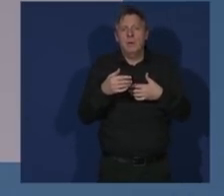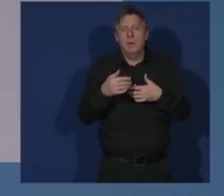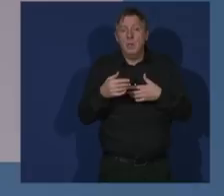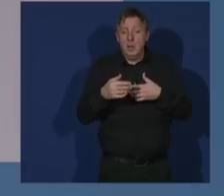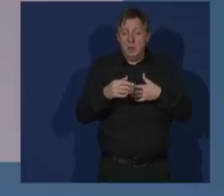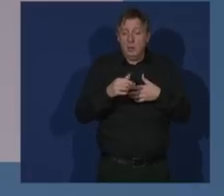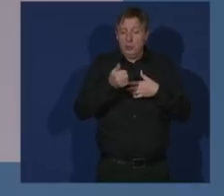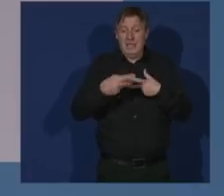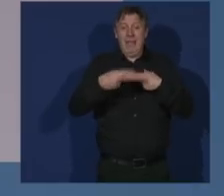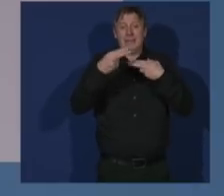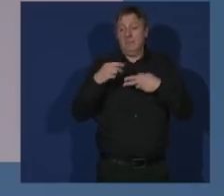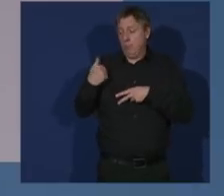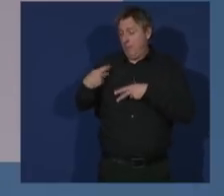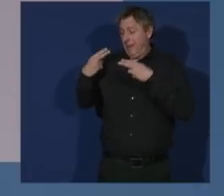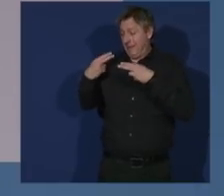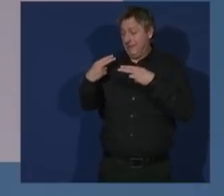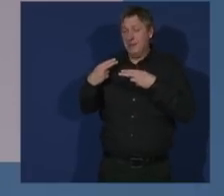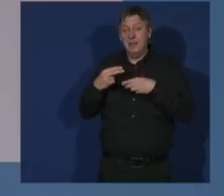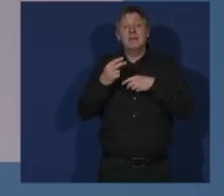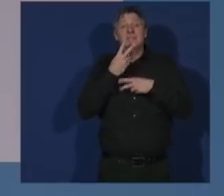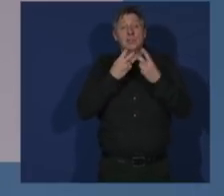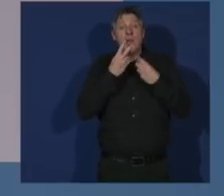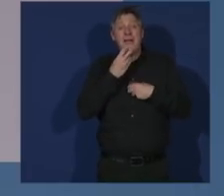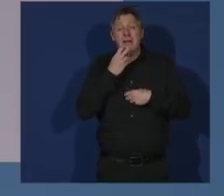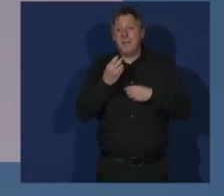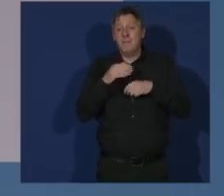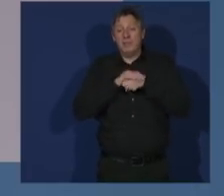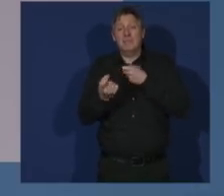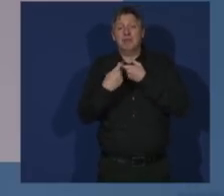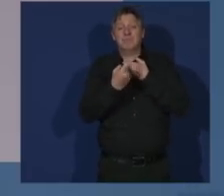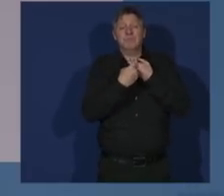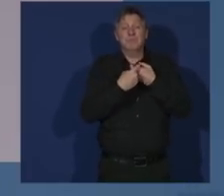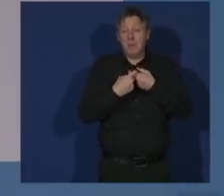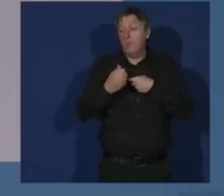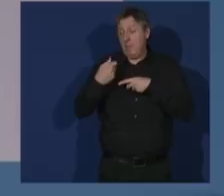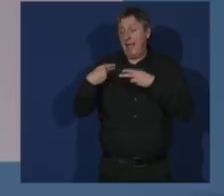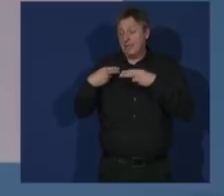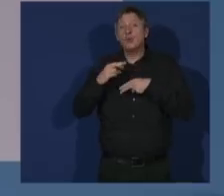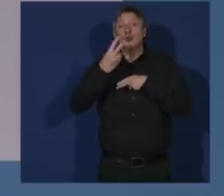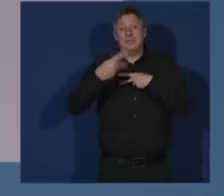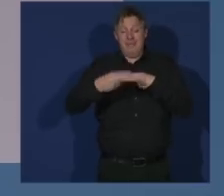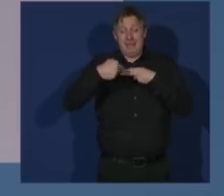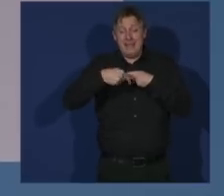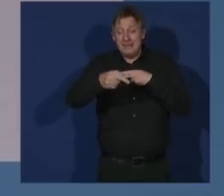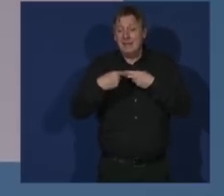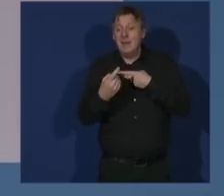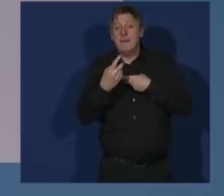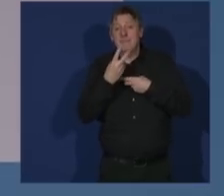retour des citoyens à la politique, cette responsabilité, elle nous incombe dans une période hors